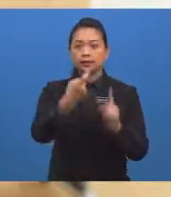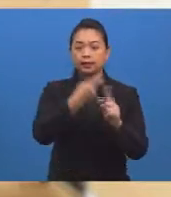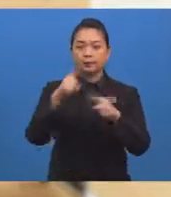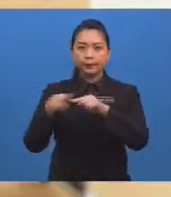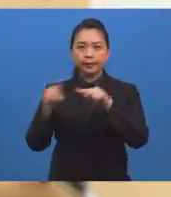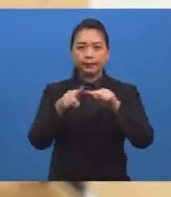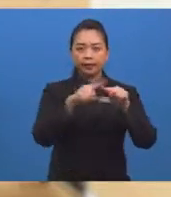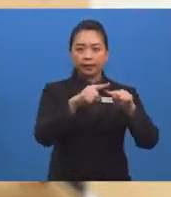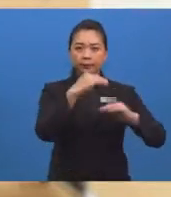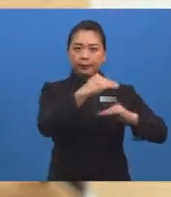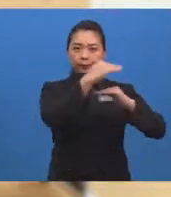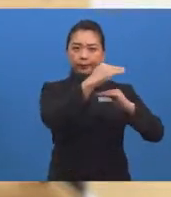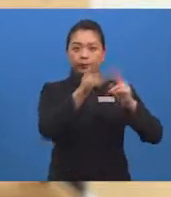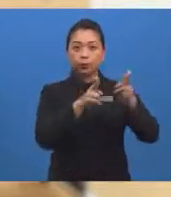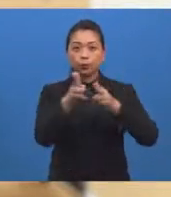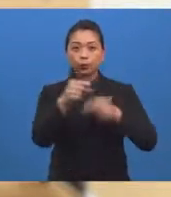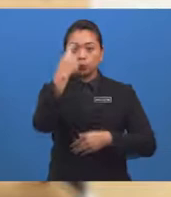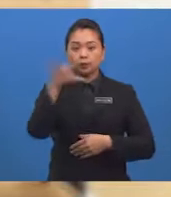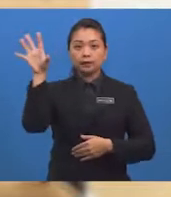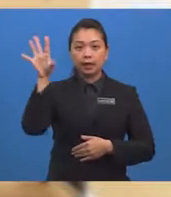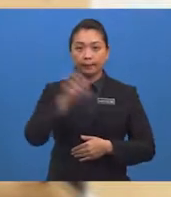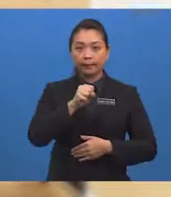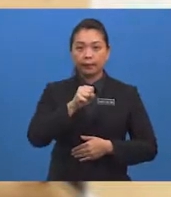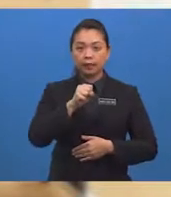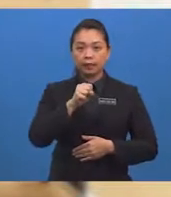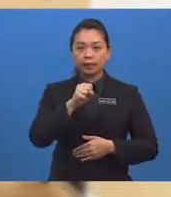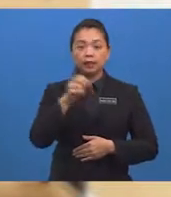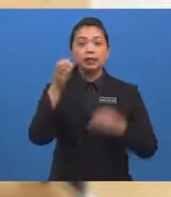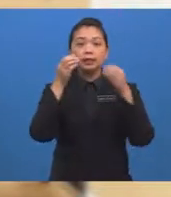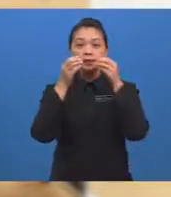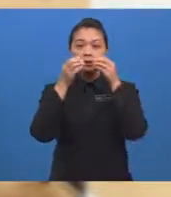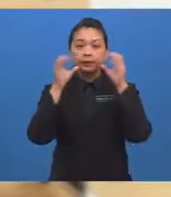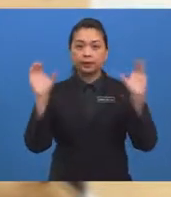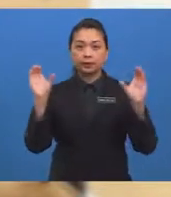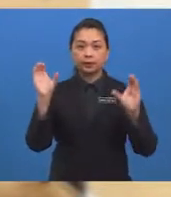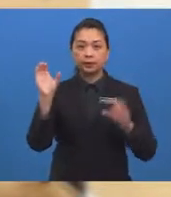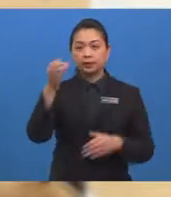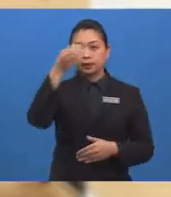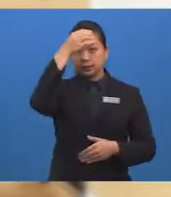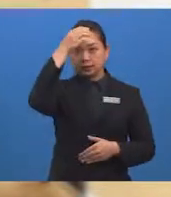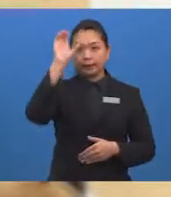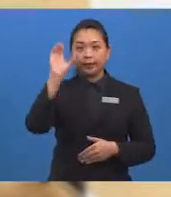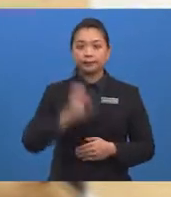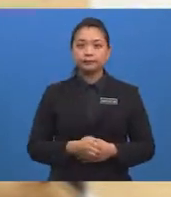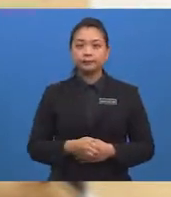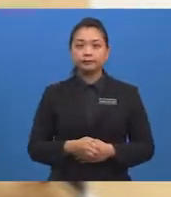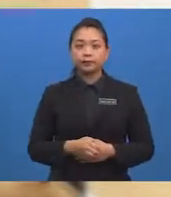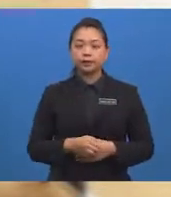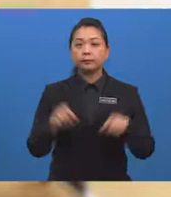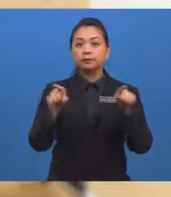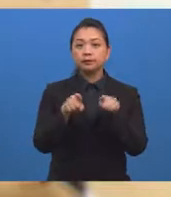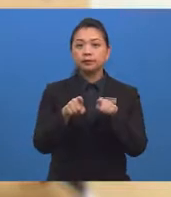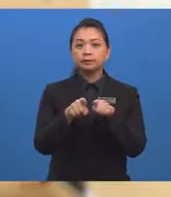peringkat pengurusan bagi tujuan untuk mencapai kecemerlangan, kecekapan,